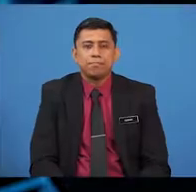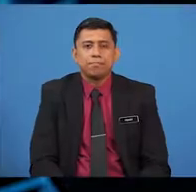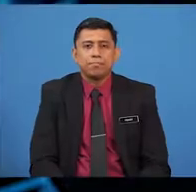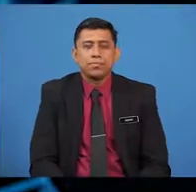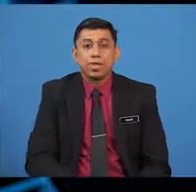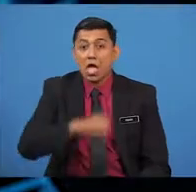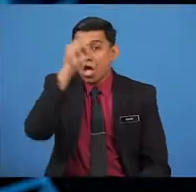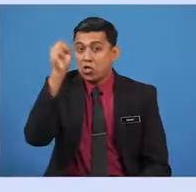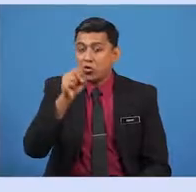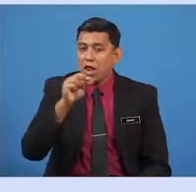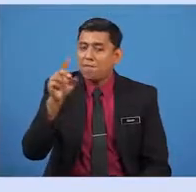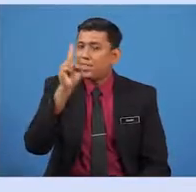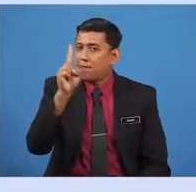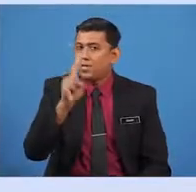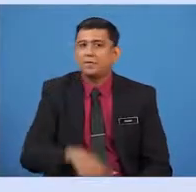Soalan pertama,